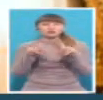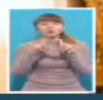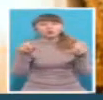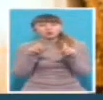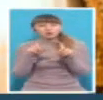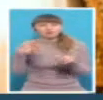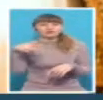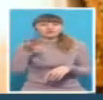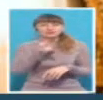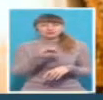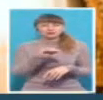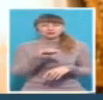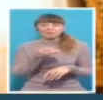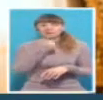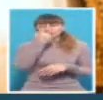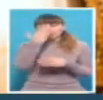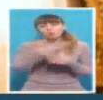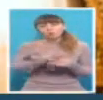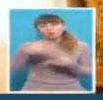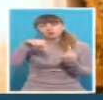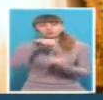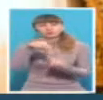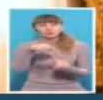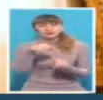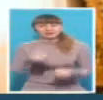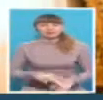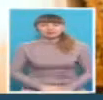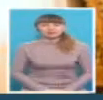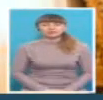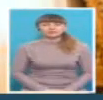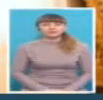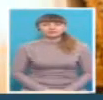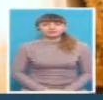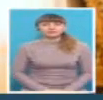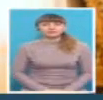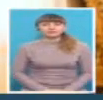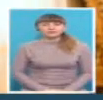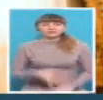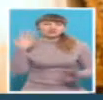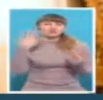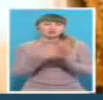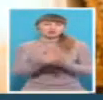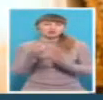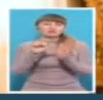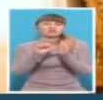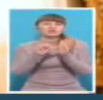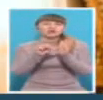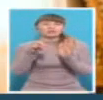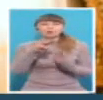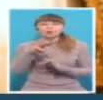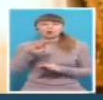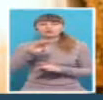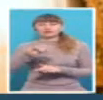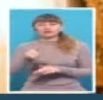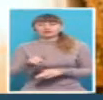жатыр. Спонсорлар, демеушілер ізделініп жатыр. Осы жұмыстарды жүзеге асыратын болсақ, партияның дәуір жұмыстар атқар деген сөз. Жастардың